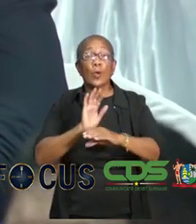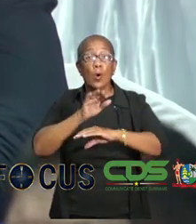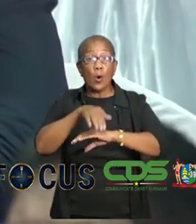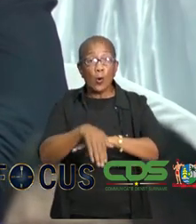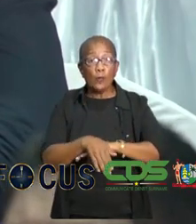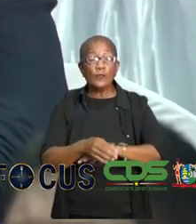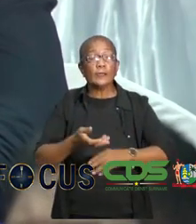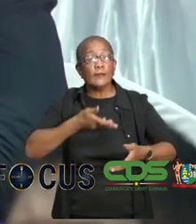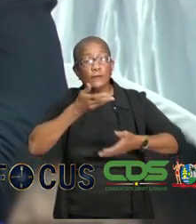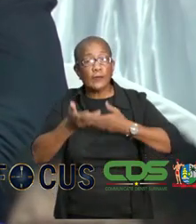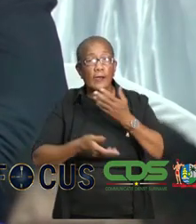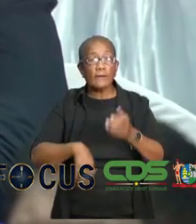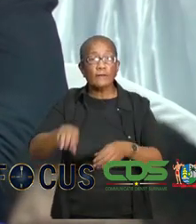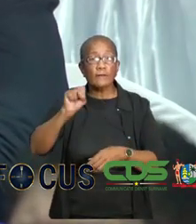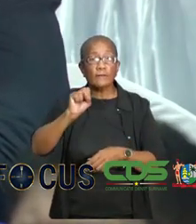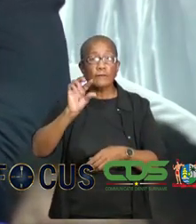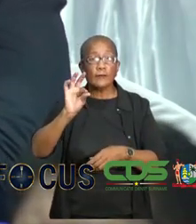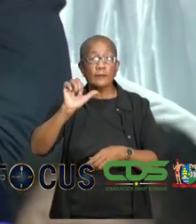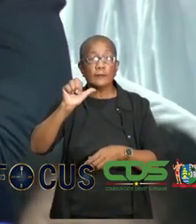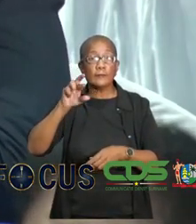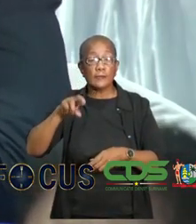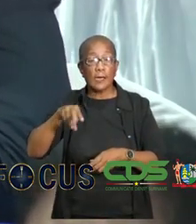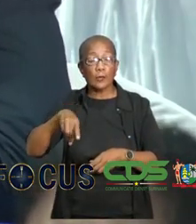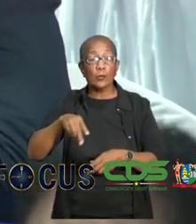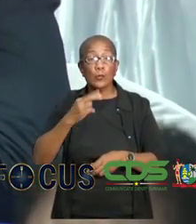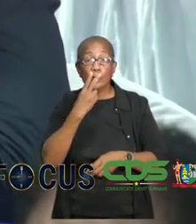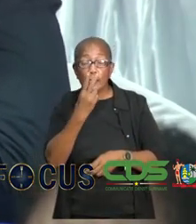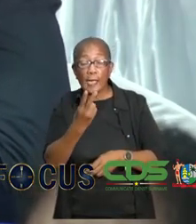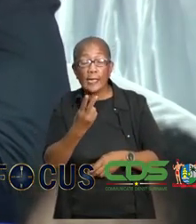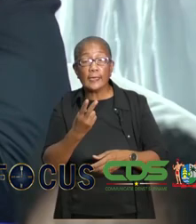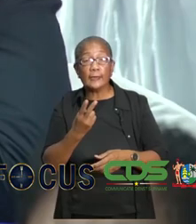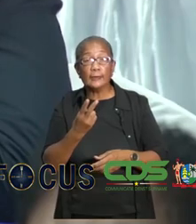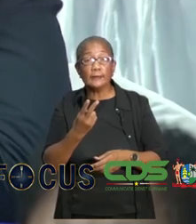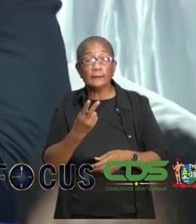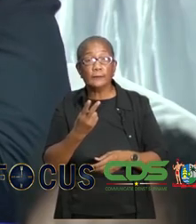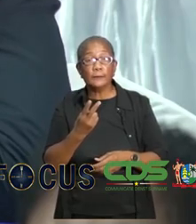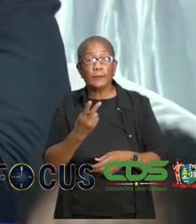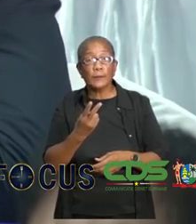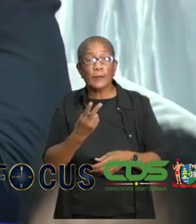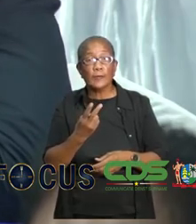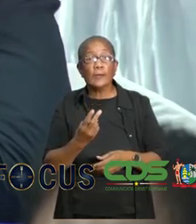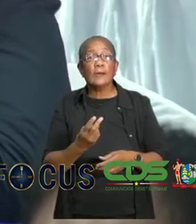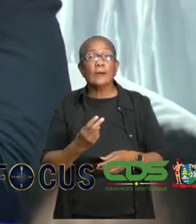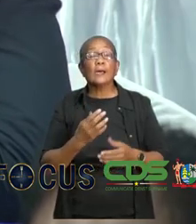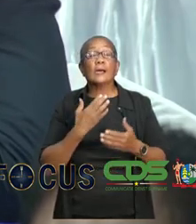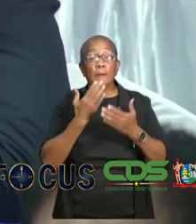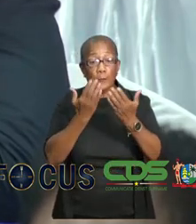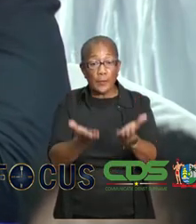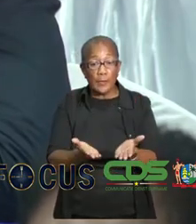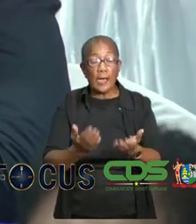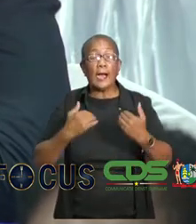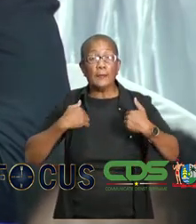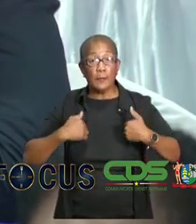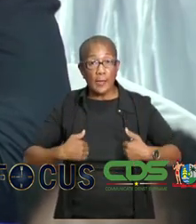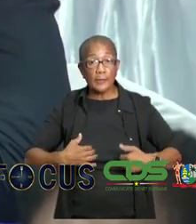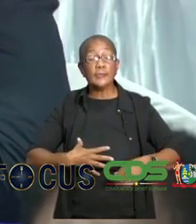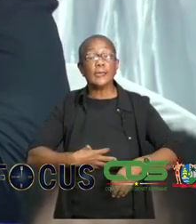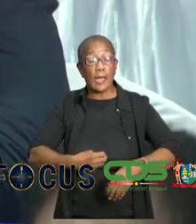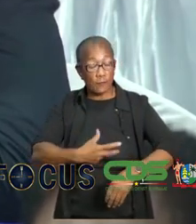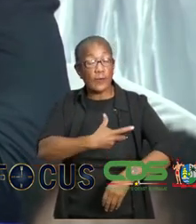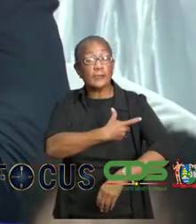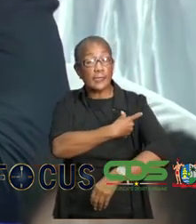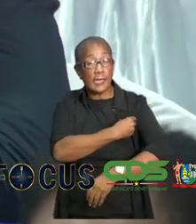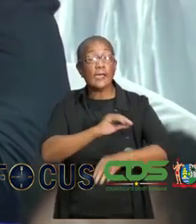News, als wij ook kijken en al zekerheden kunnen bieden aan mensen die gevaccineerd zijn